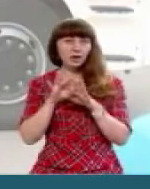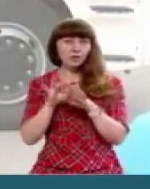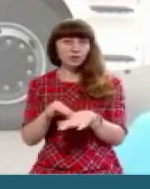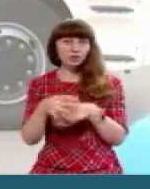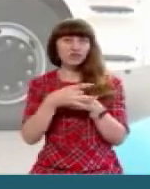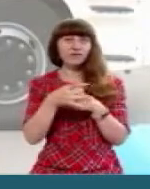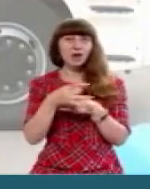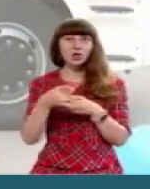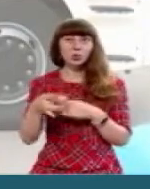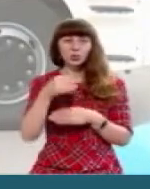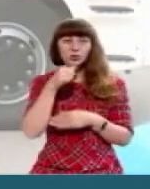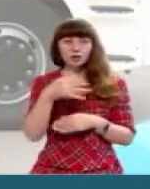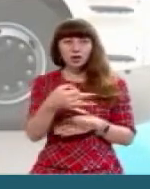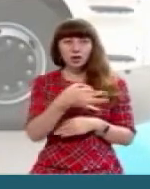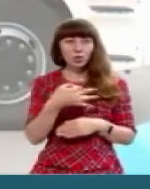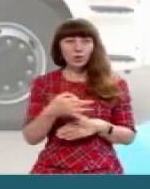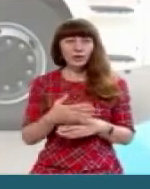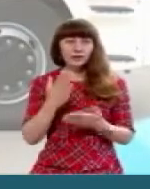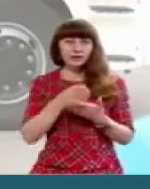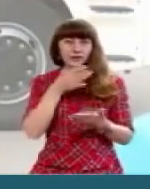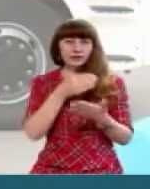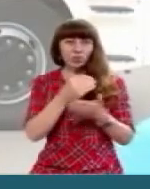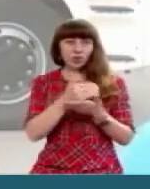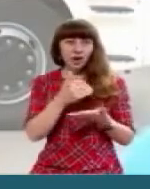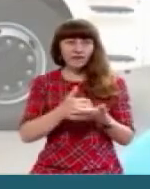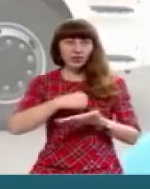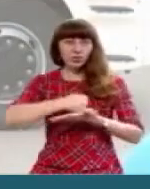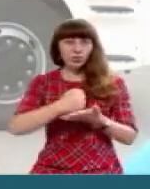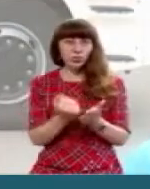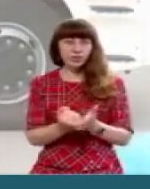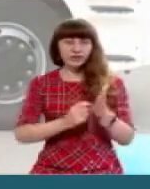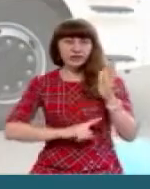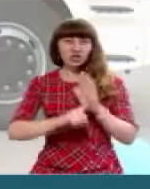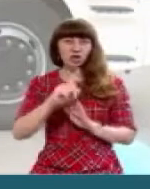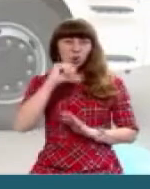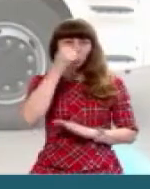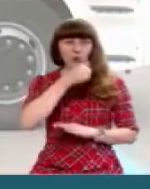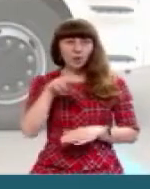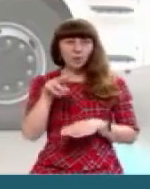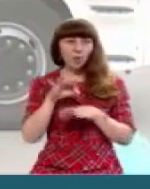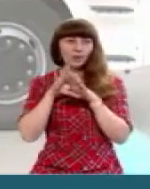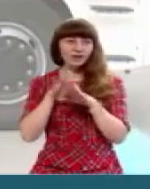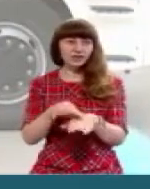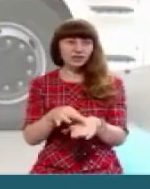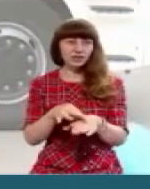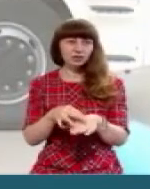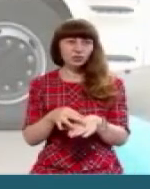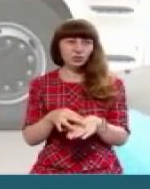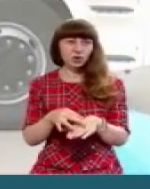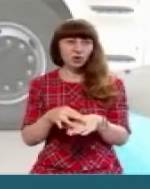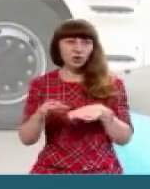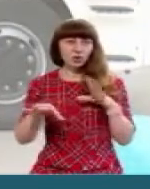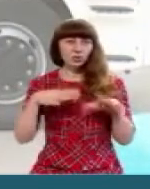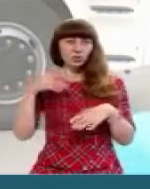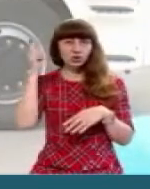районах кустанайской области именно у нас есть свой город который при ждем поддержать сначала года именно по проведению учений